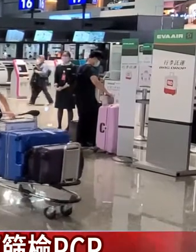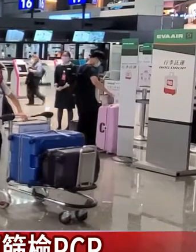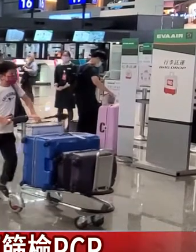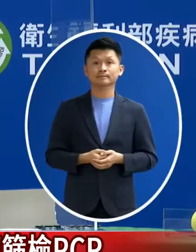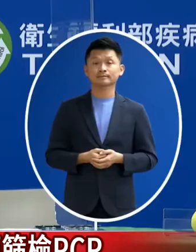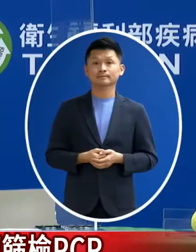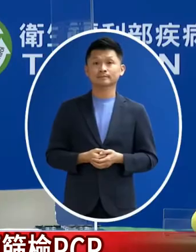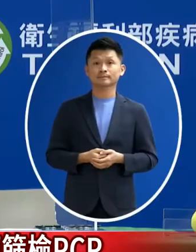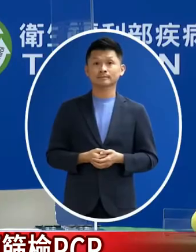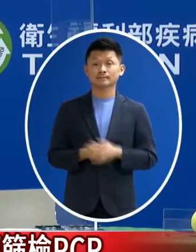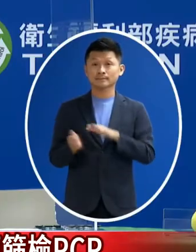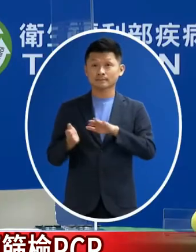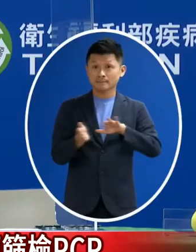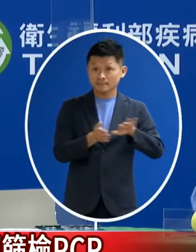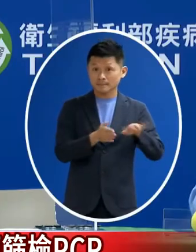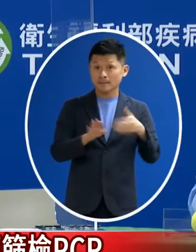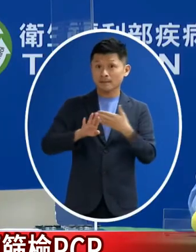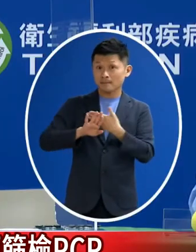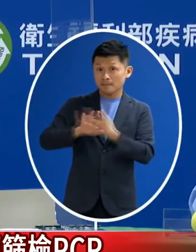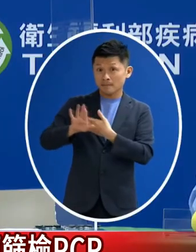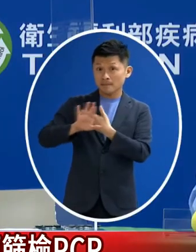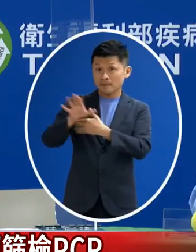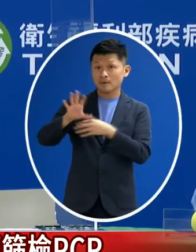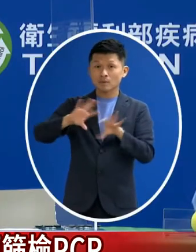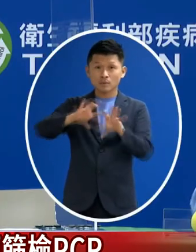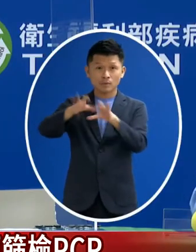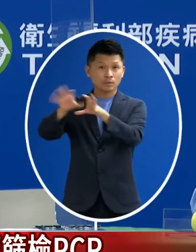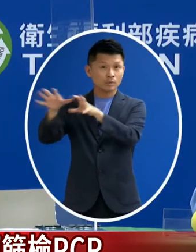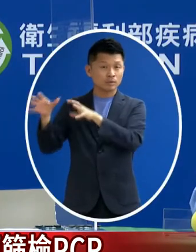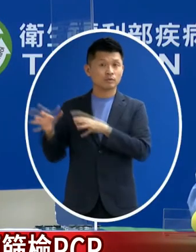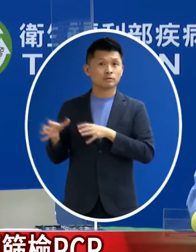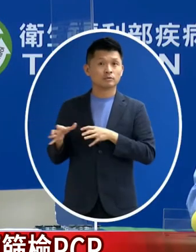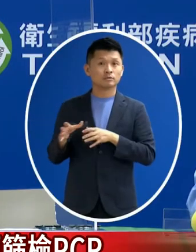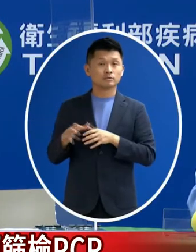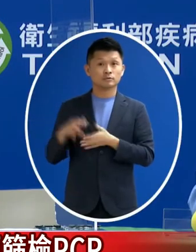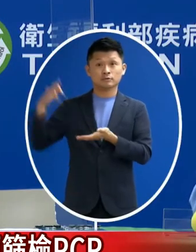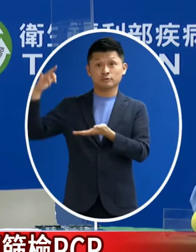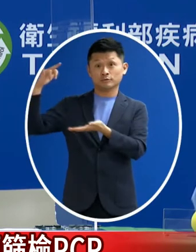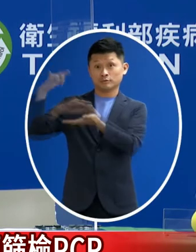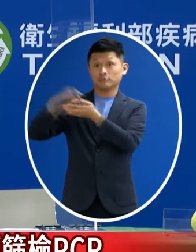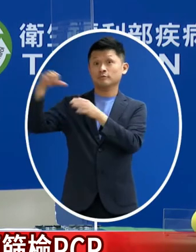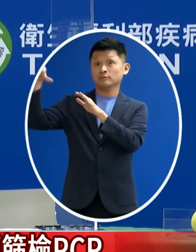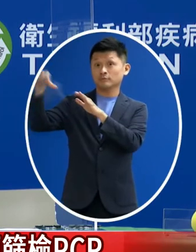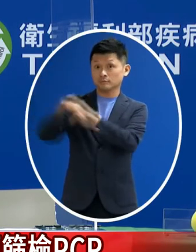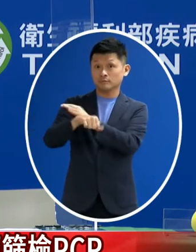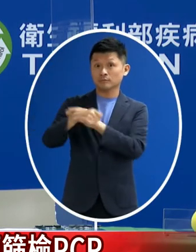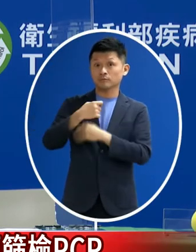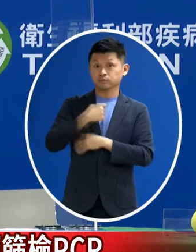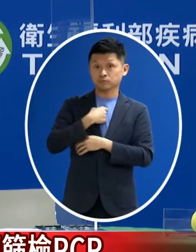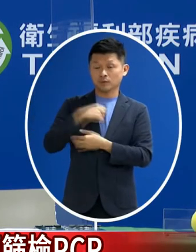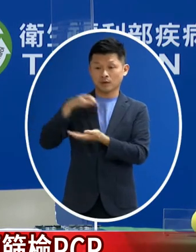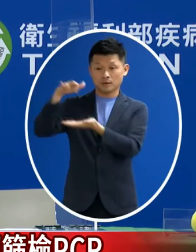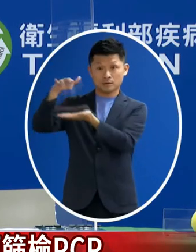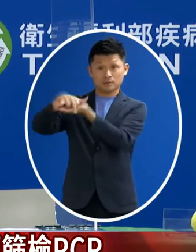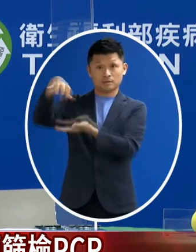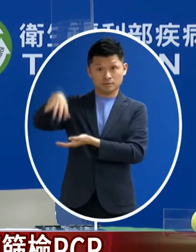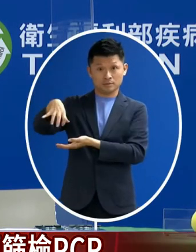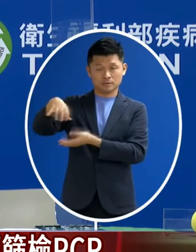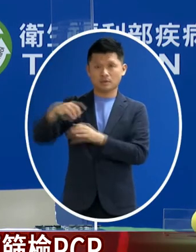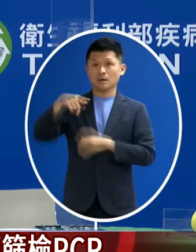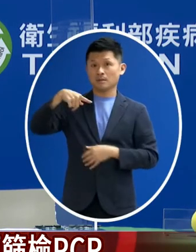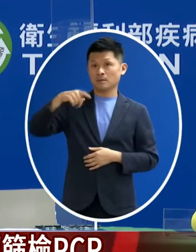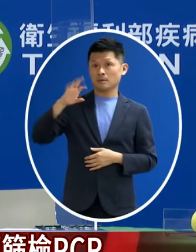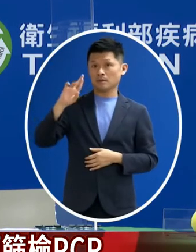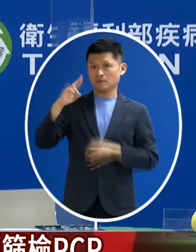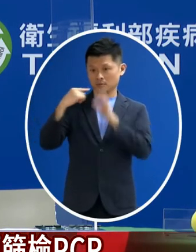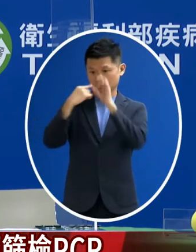检。 大家一直有争议的，在其他的我们在入境的时候，也要在机场做 PCR